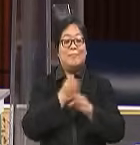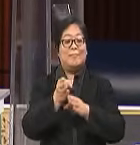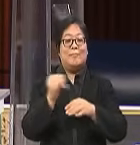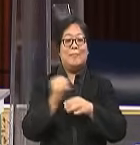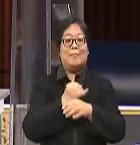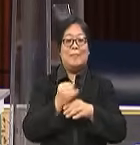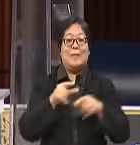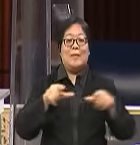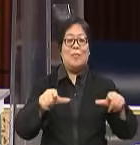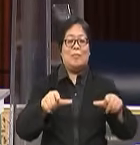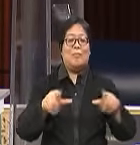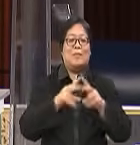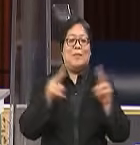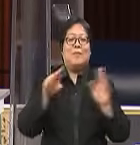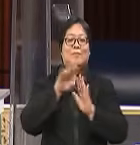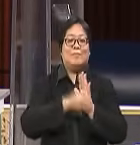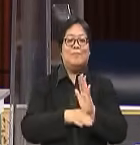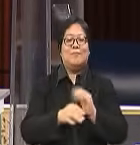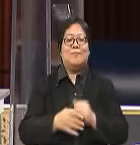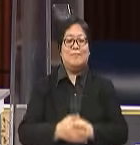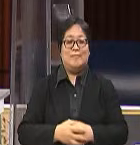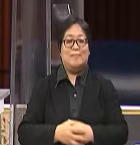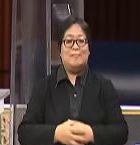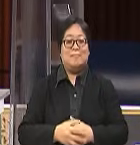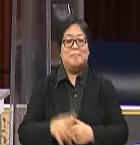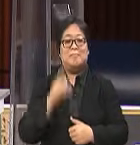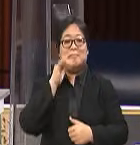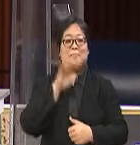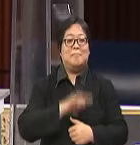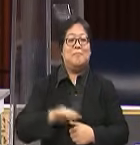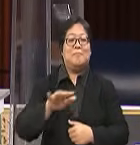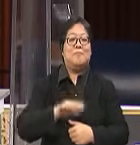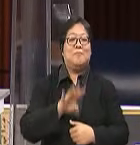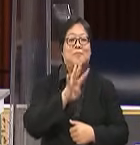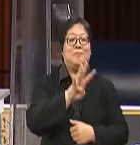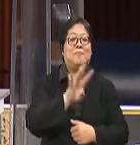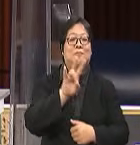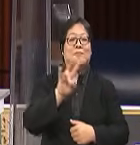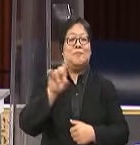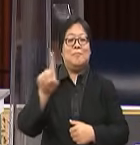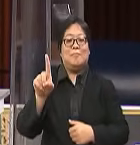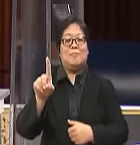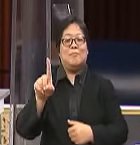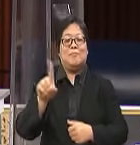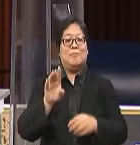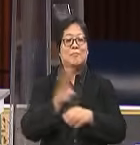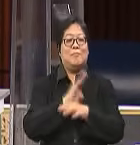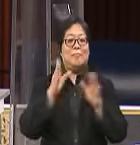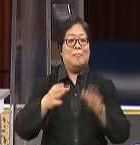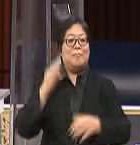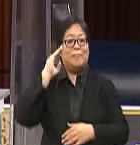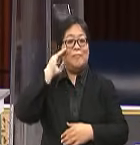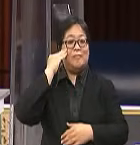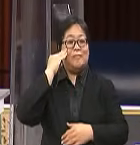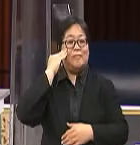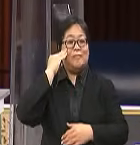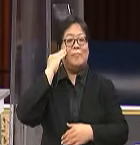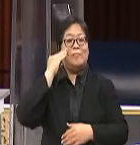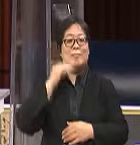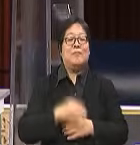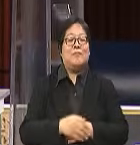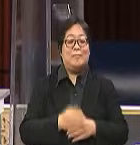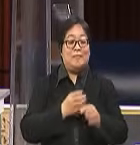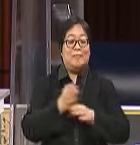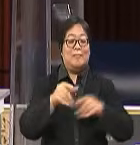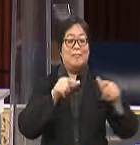amat rendah kira-kira 471 sawan Bumiputera dalam industri